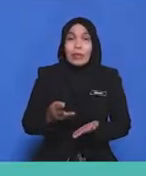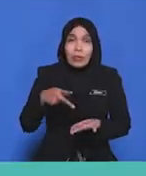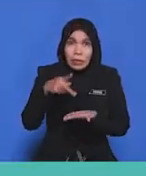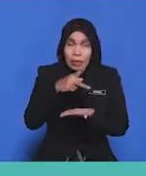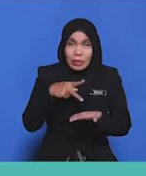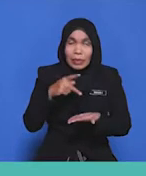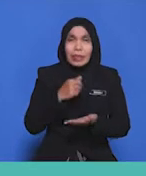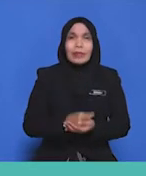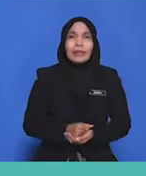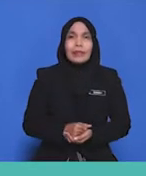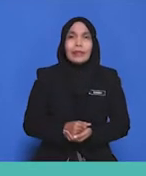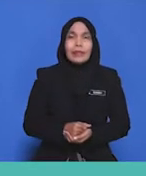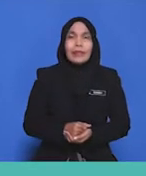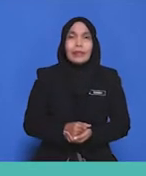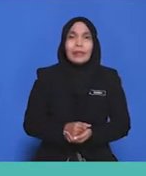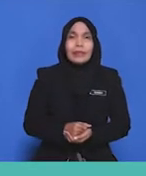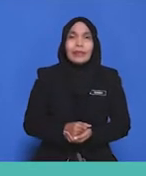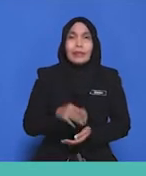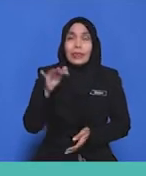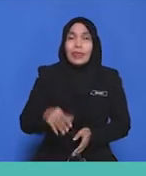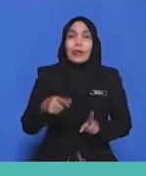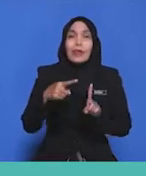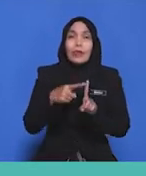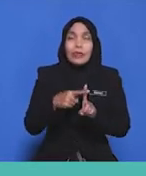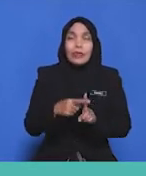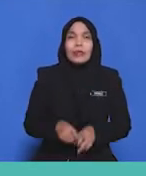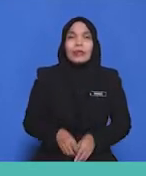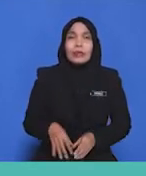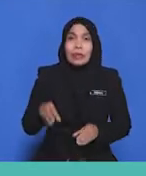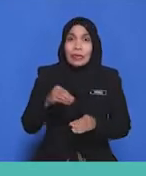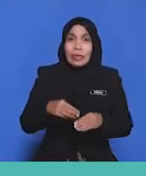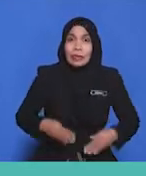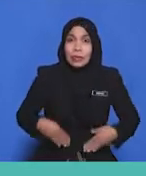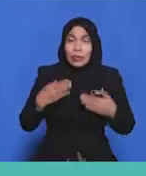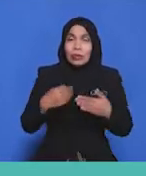sosial diri yang positif dalam kehidupan sebenar mereka.